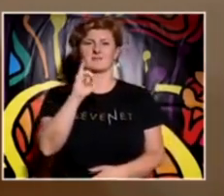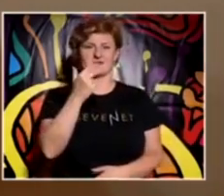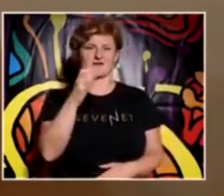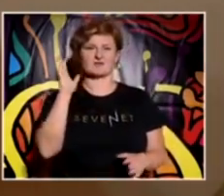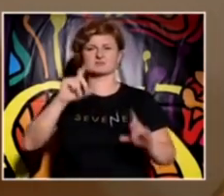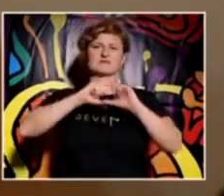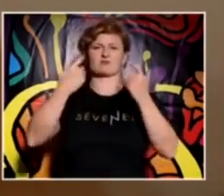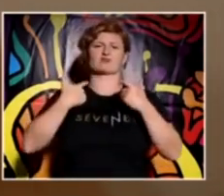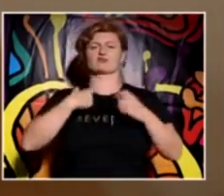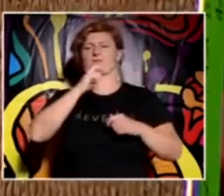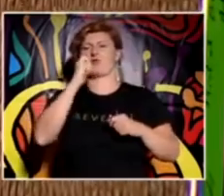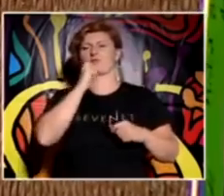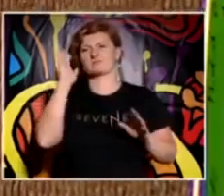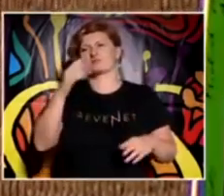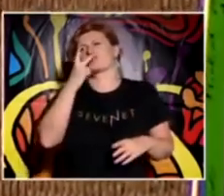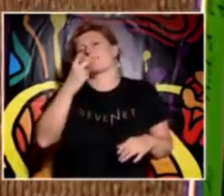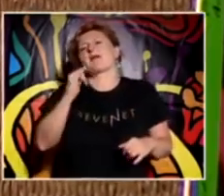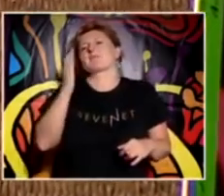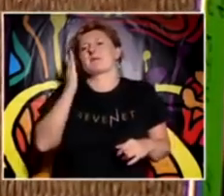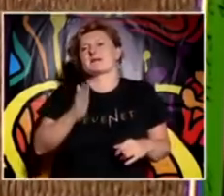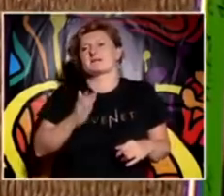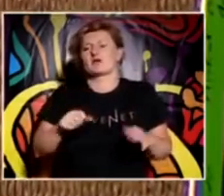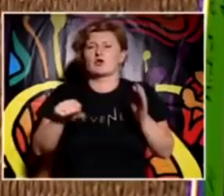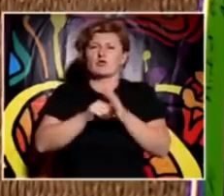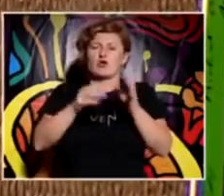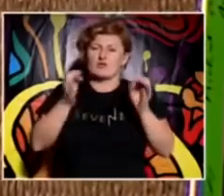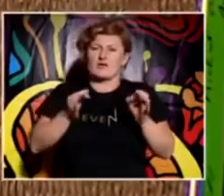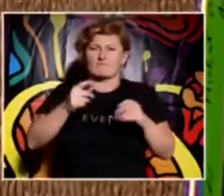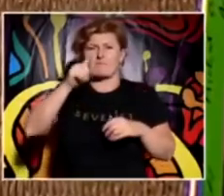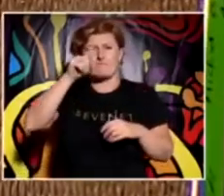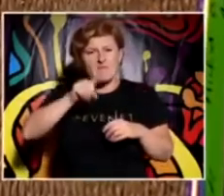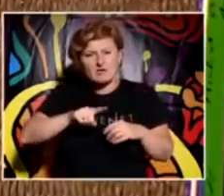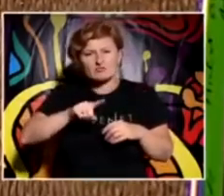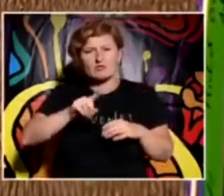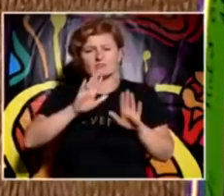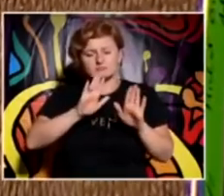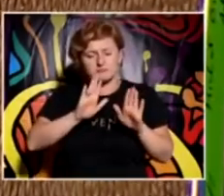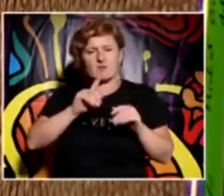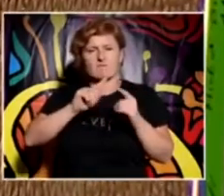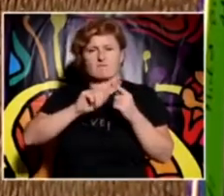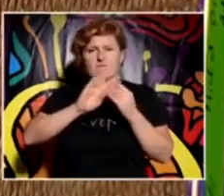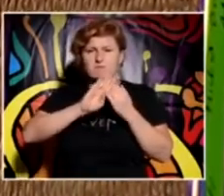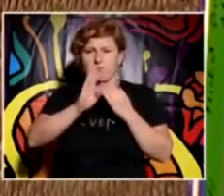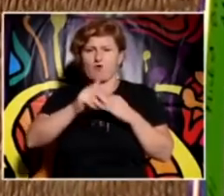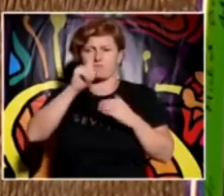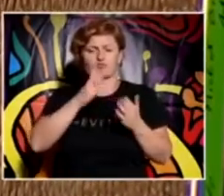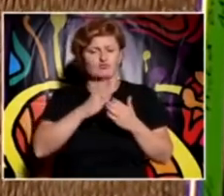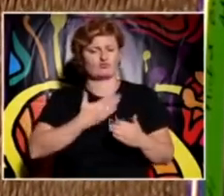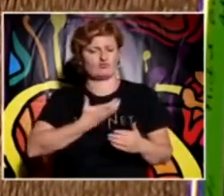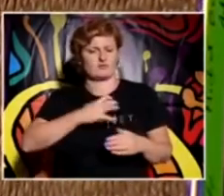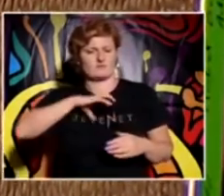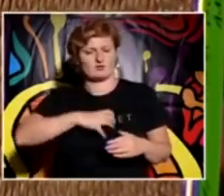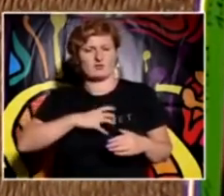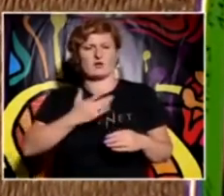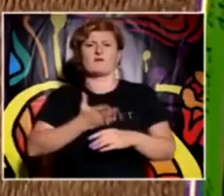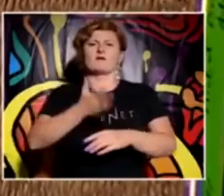całe życie podróżować. Tak, zobaczymy jak to będzie. Do tej pory rzeczywiście miesiąc był takim, że po miesiącu już czułam zmęczenie, ale tak jak